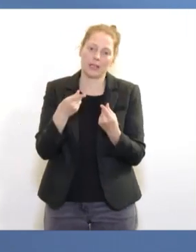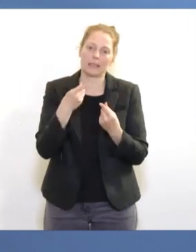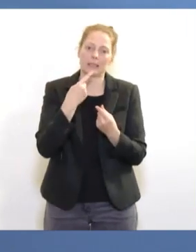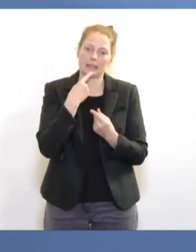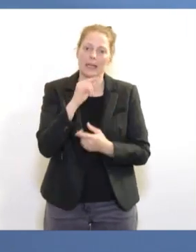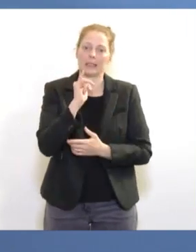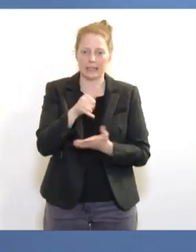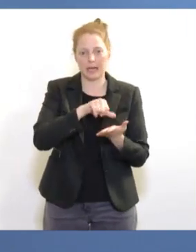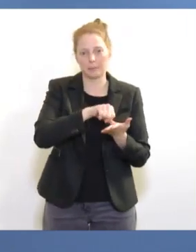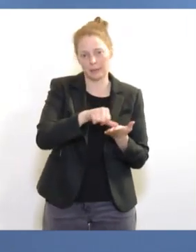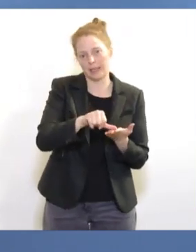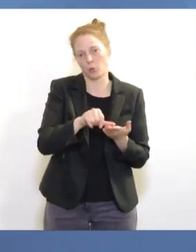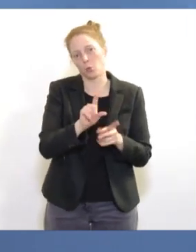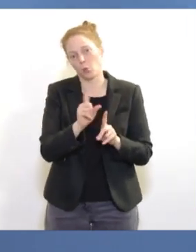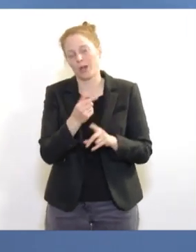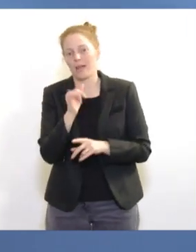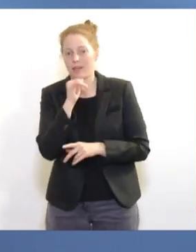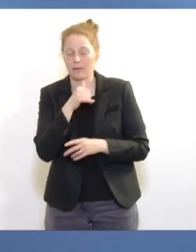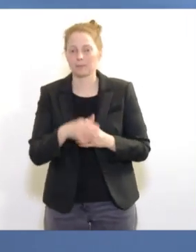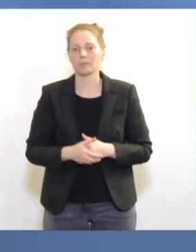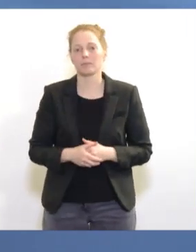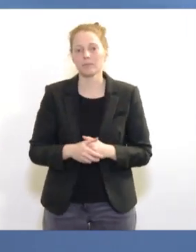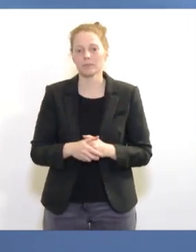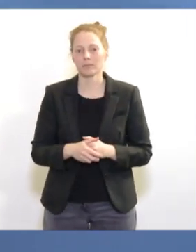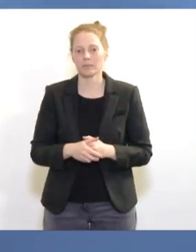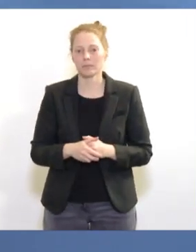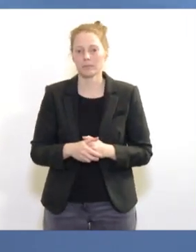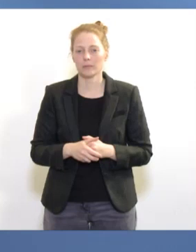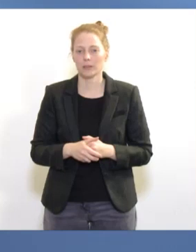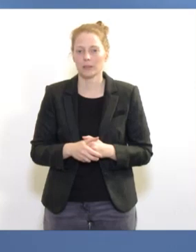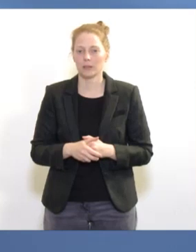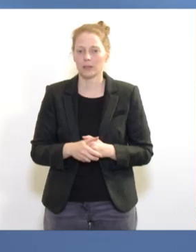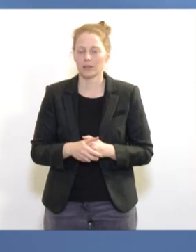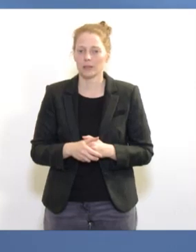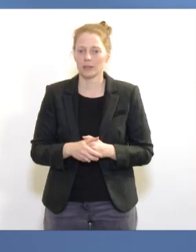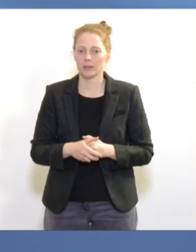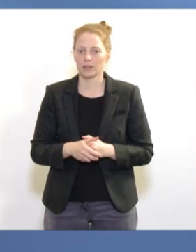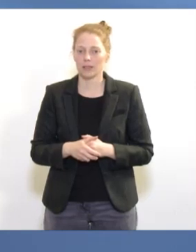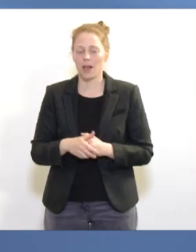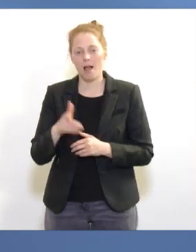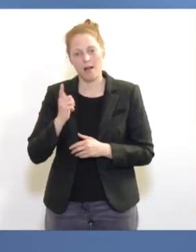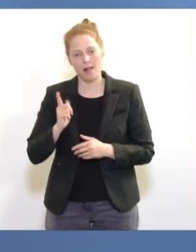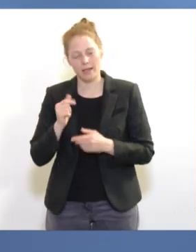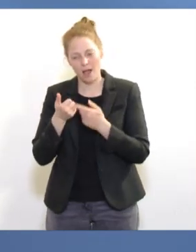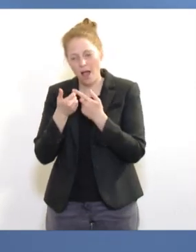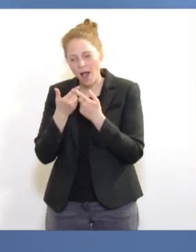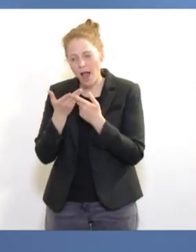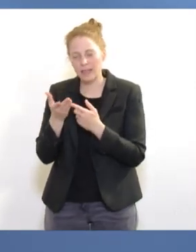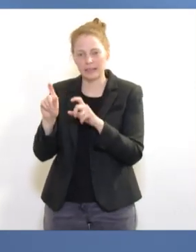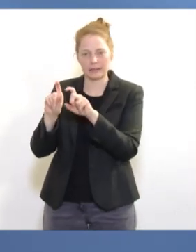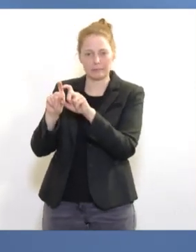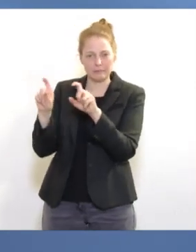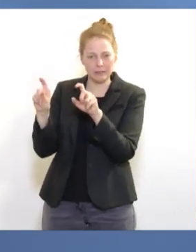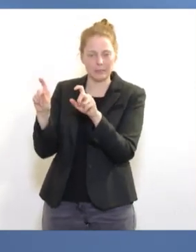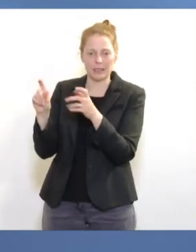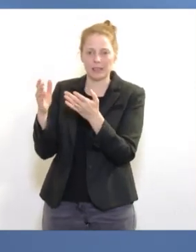Ich will doch heute präzisieren, dass leider eine ganze Reihe von Betrieben Rückstand hätten, wird